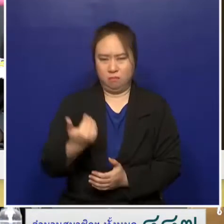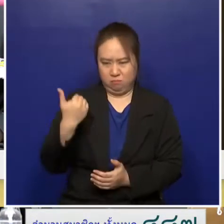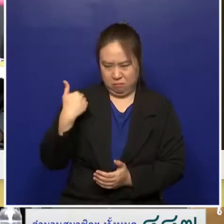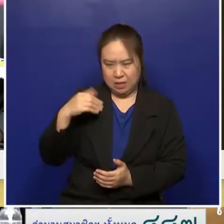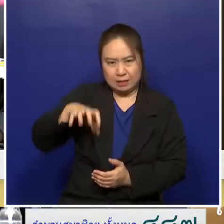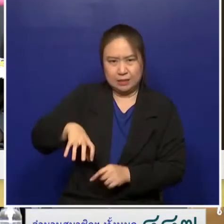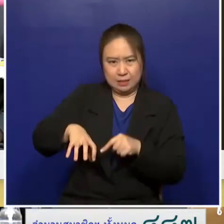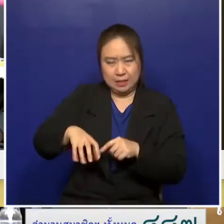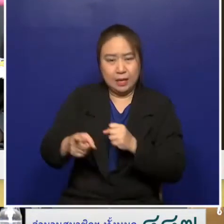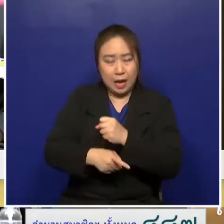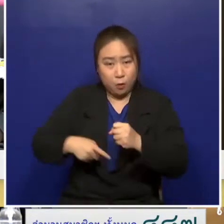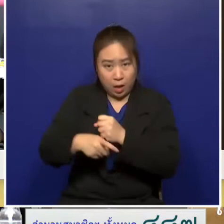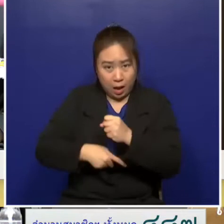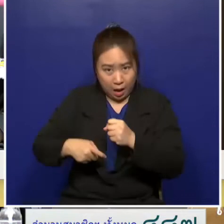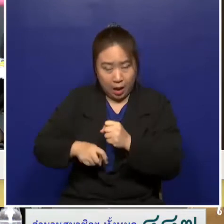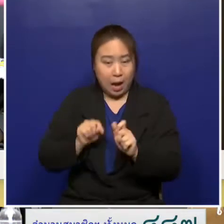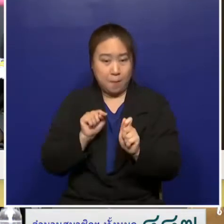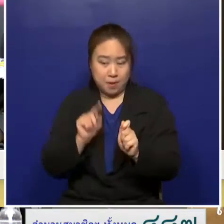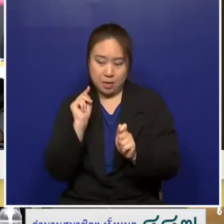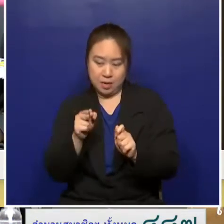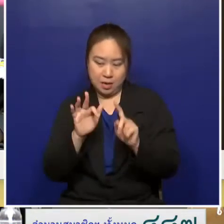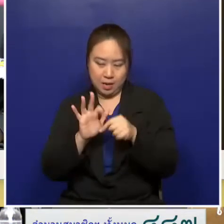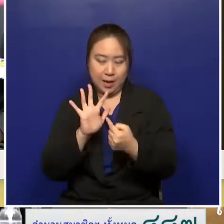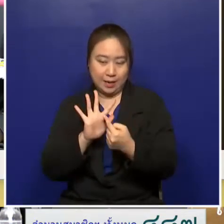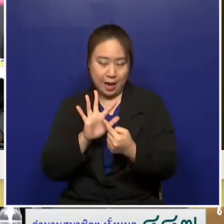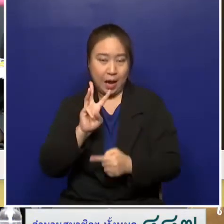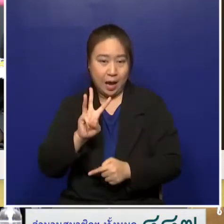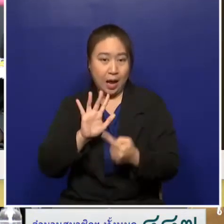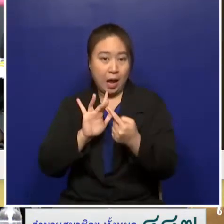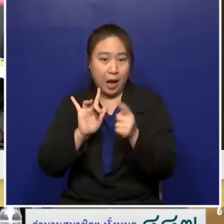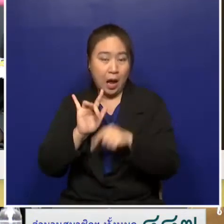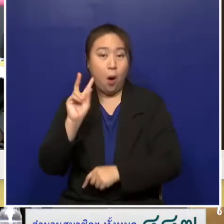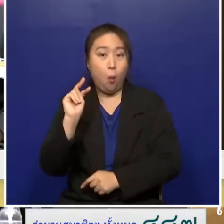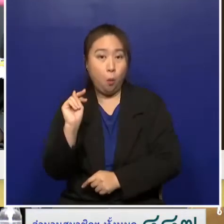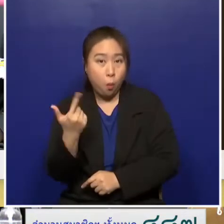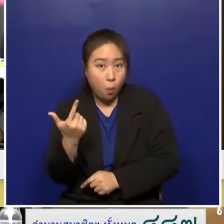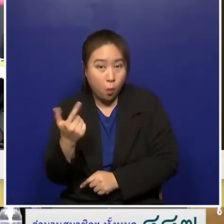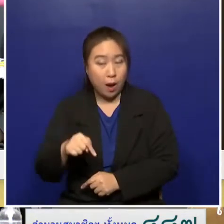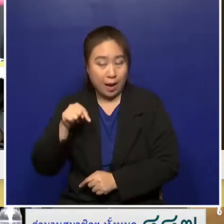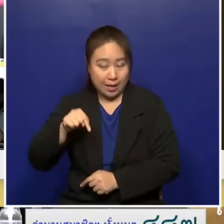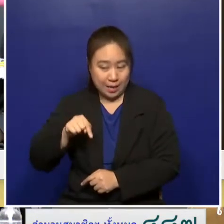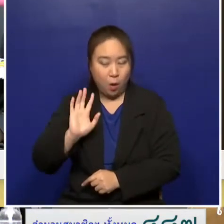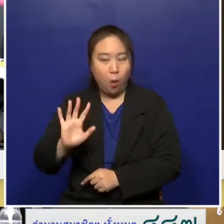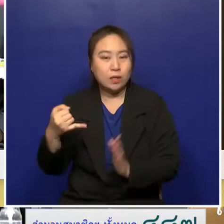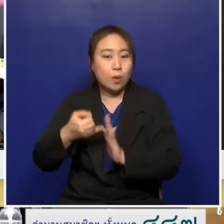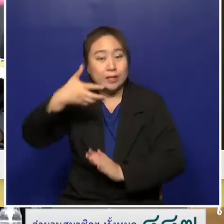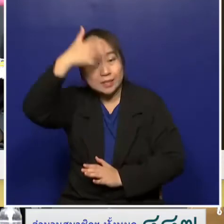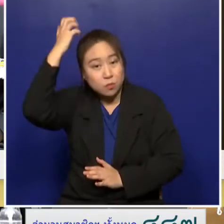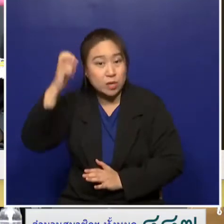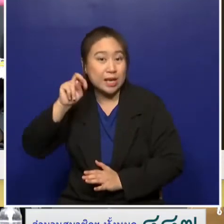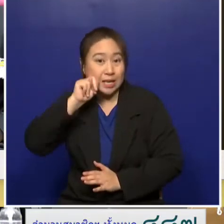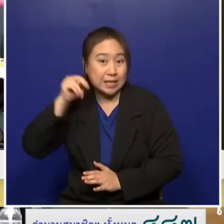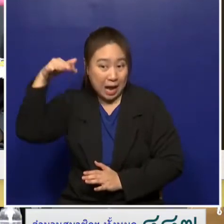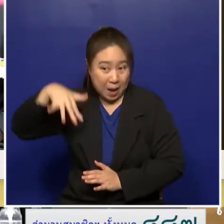ทำนาำเภอท lunงพองผู้สาวคือเขจต้นน้ำ Elli Greenซึสามารถจะ